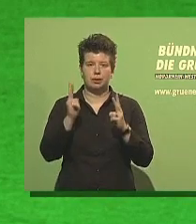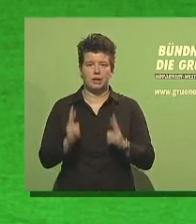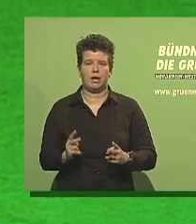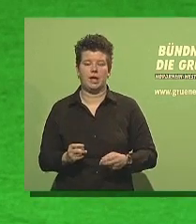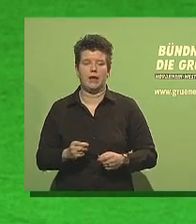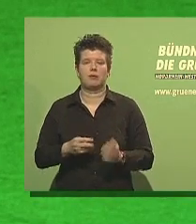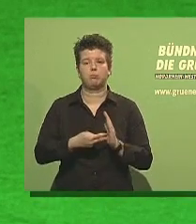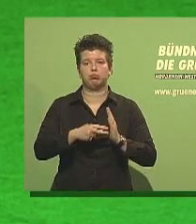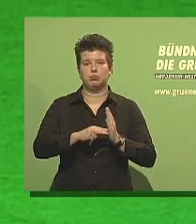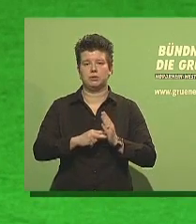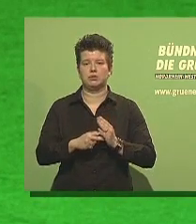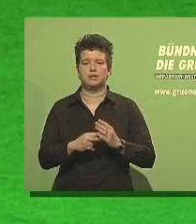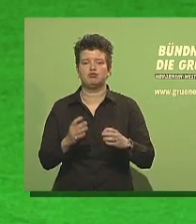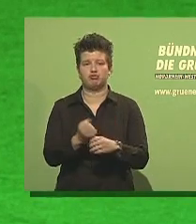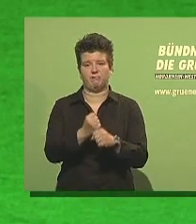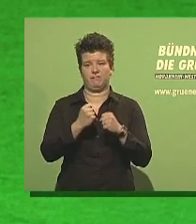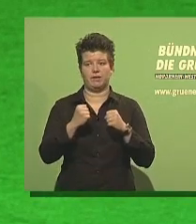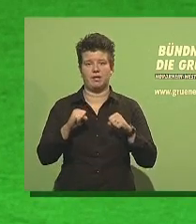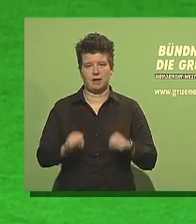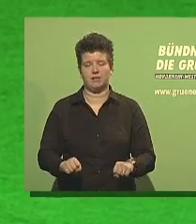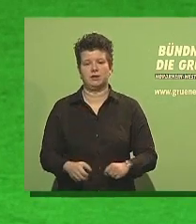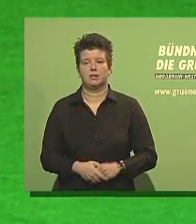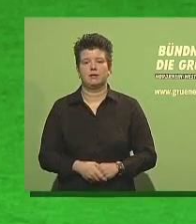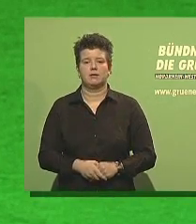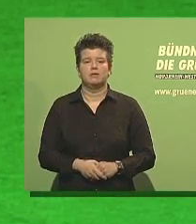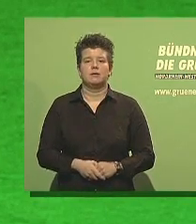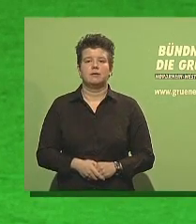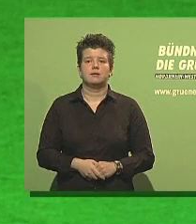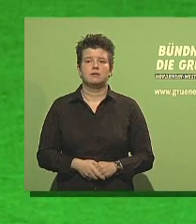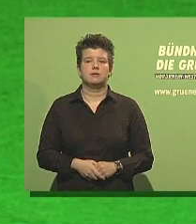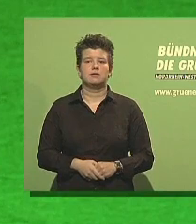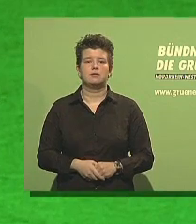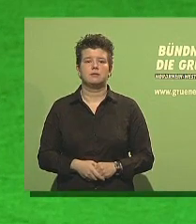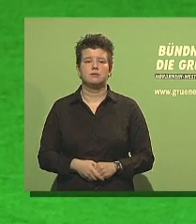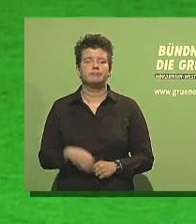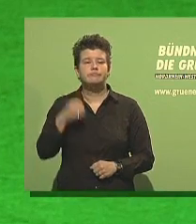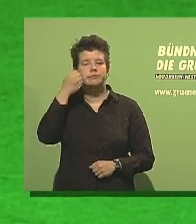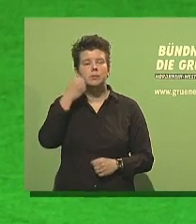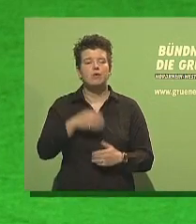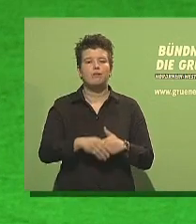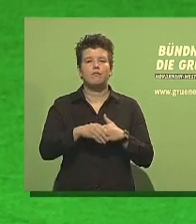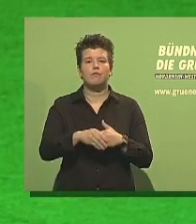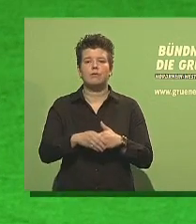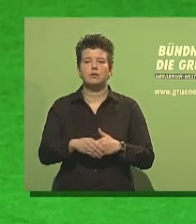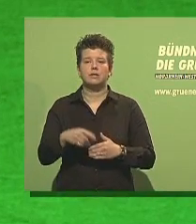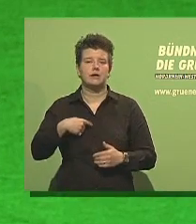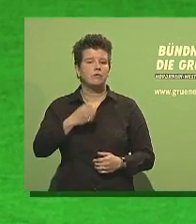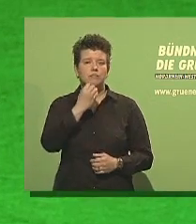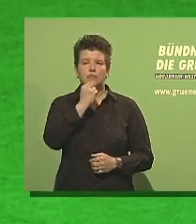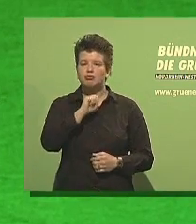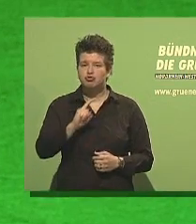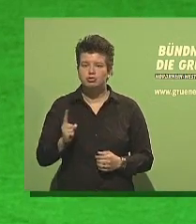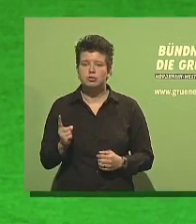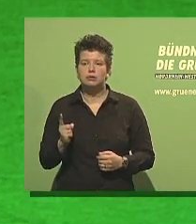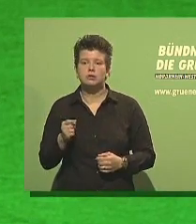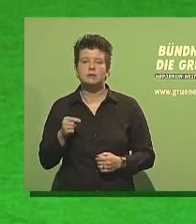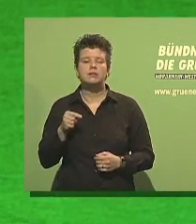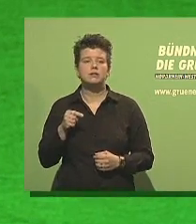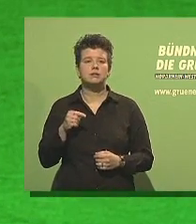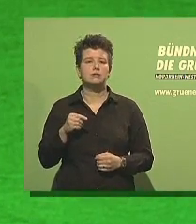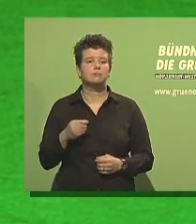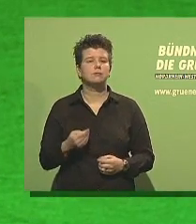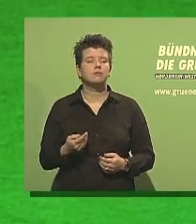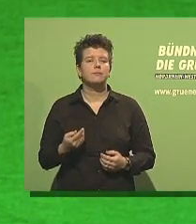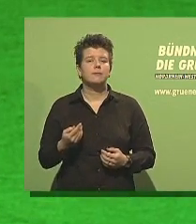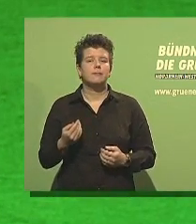Veränderung, für eine Transformation. Liebe Freundinnen und Freunde, ich will es nicht zulassen, dass unser Lebensstil der